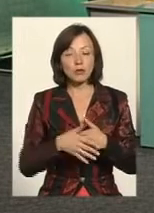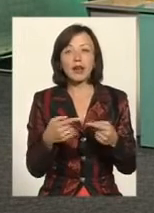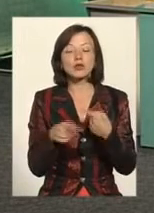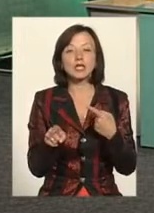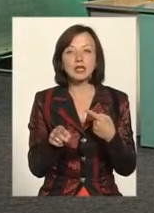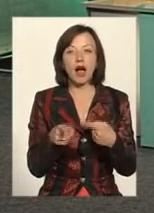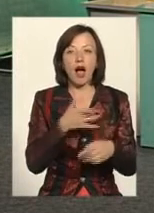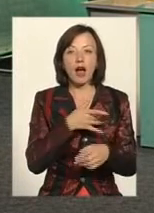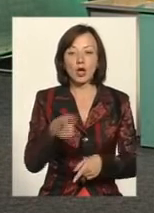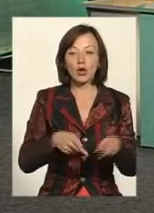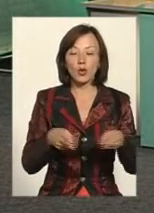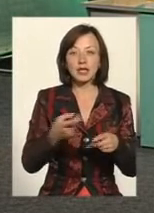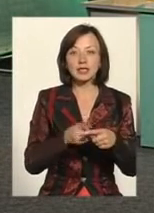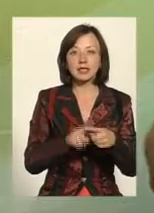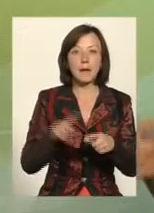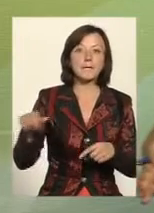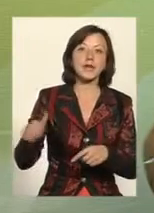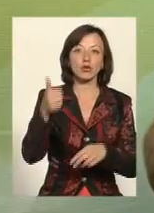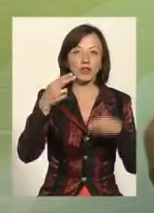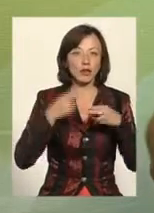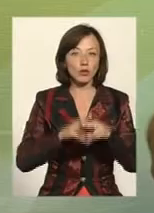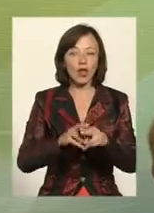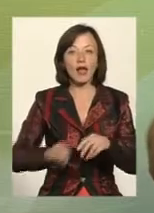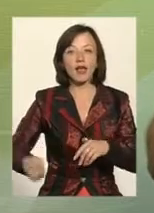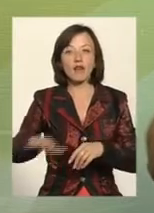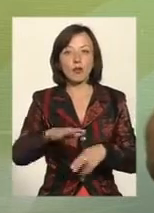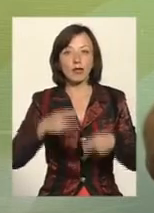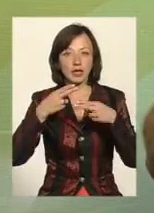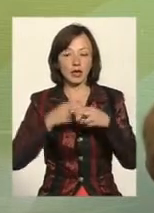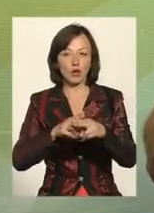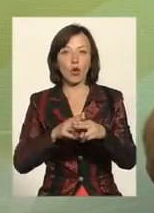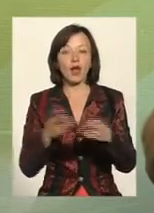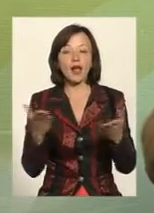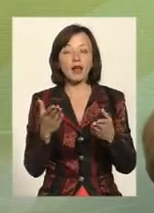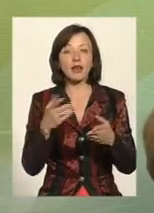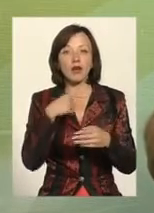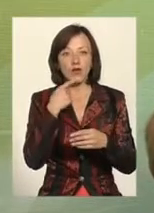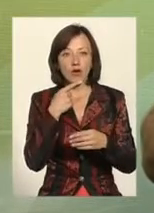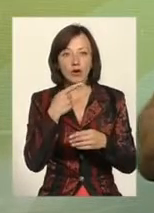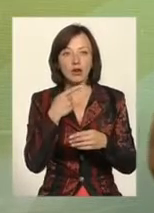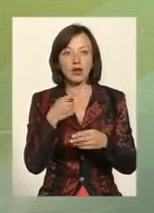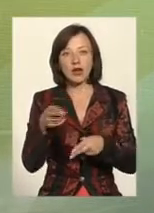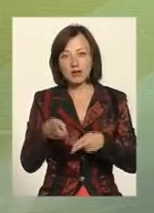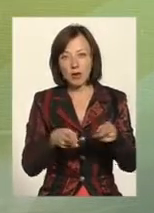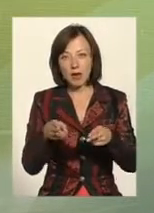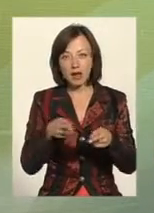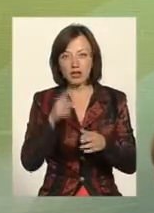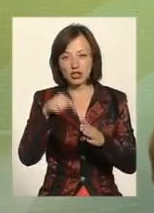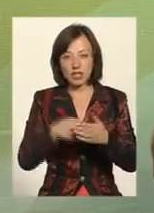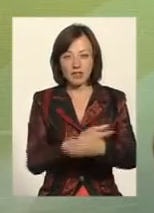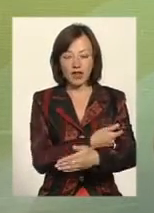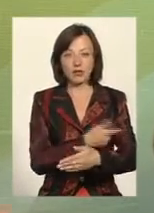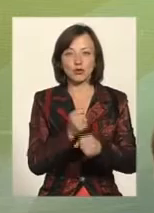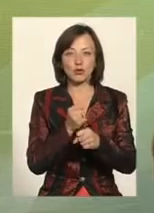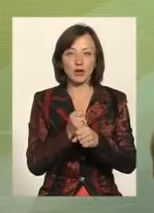різниця. Кардіохірургія – це передові технології, європейські технології, які, говорять, там залізли в операцію, десь там через вену